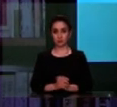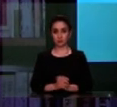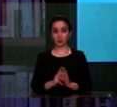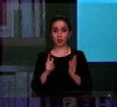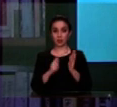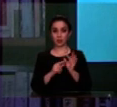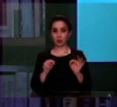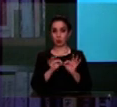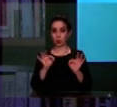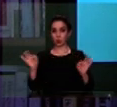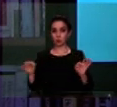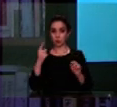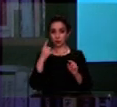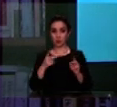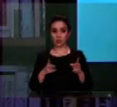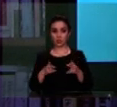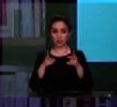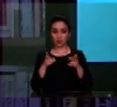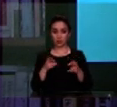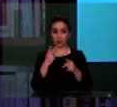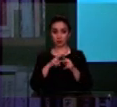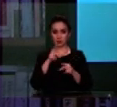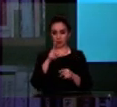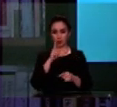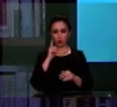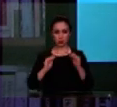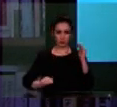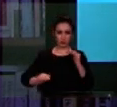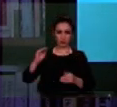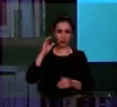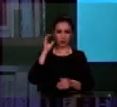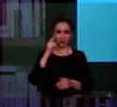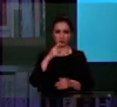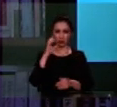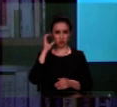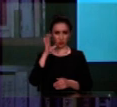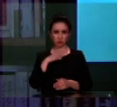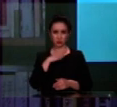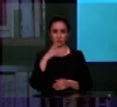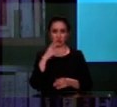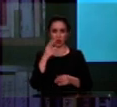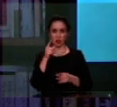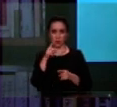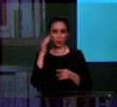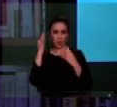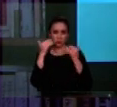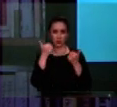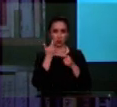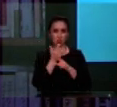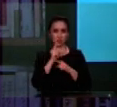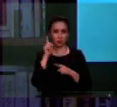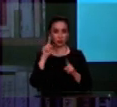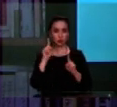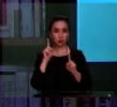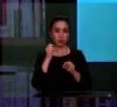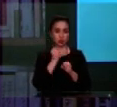7 o'lcham bir kez. Buni siz yoshligingizdan eshitib kelgansiz va mazmunini juda ham yaxshi bilasiz. Biron